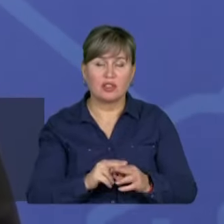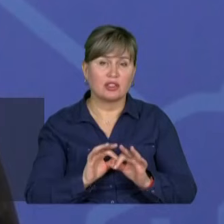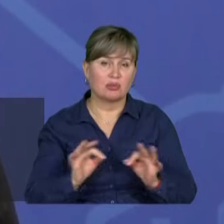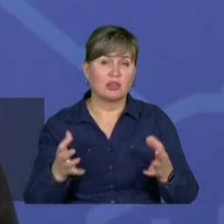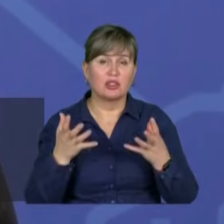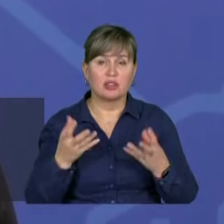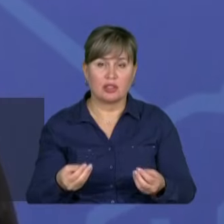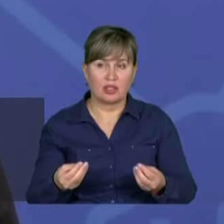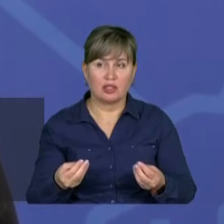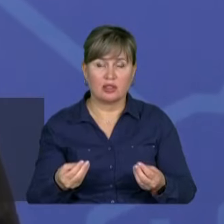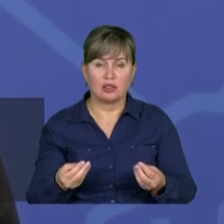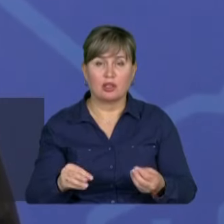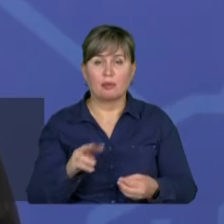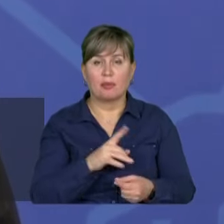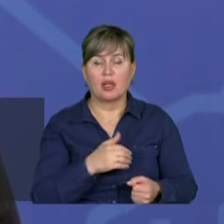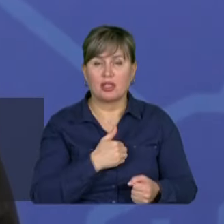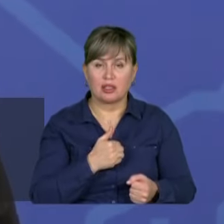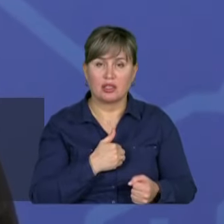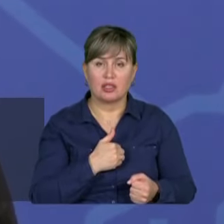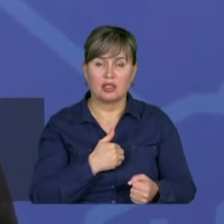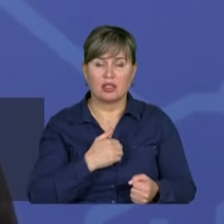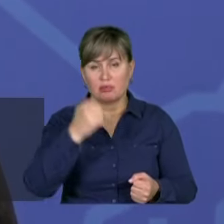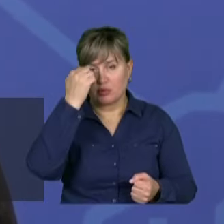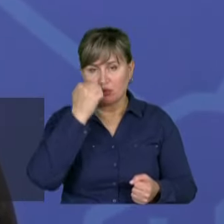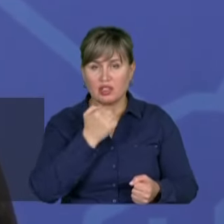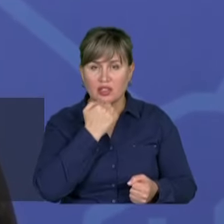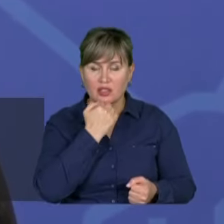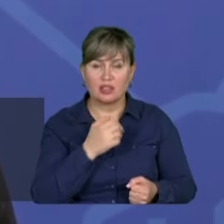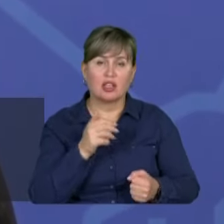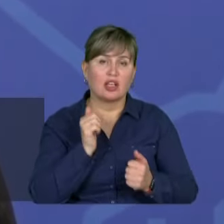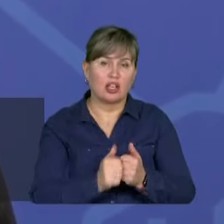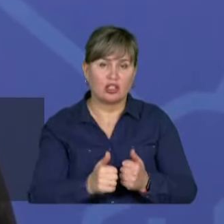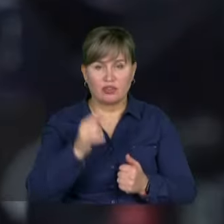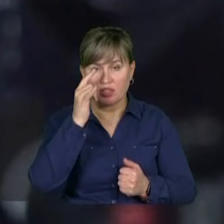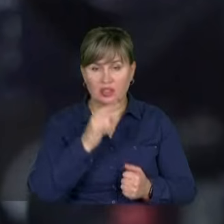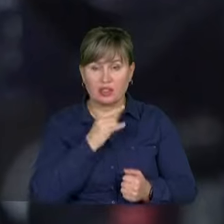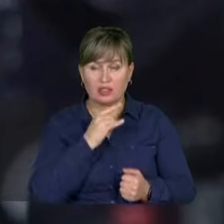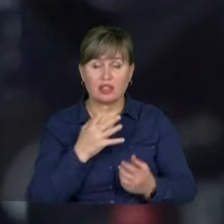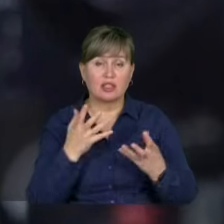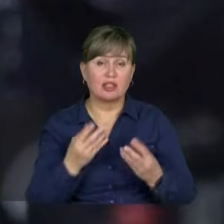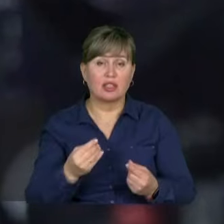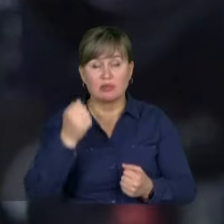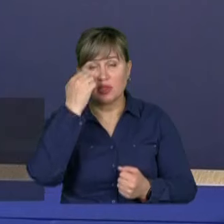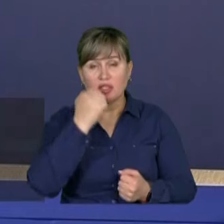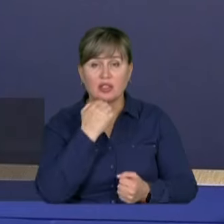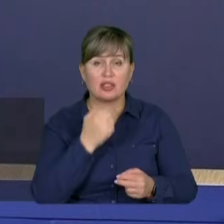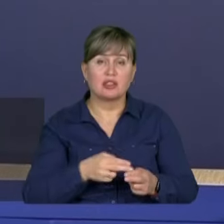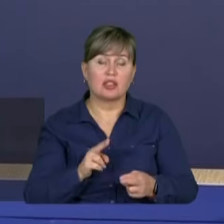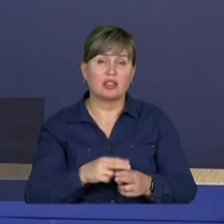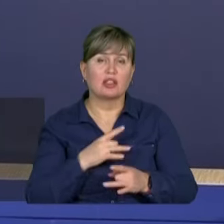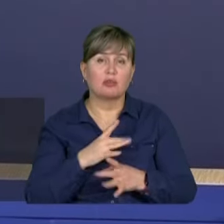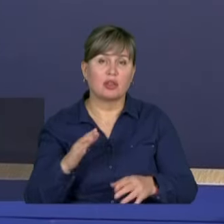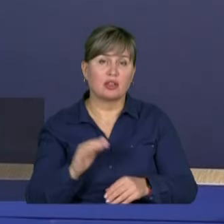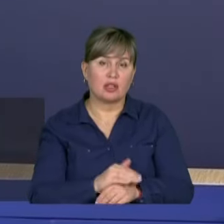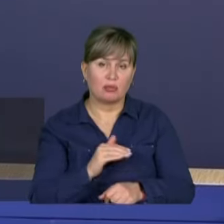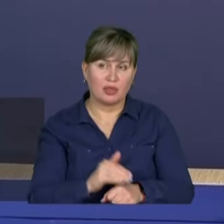замечательный день мы хотели бы поблагодарить каждого казахстанца. День благодарности – это праздник добра,